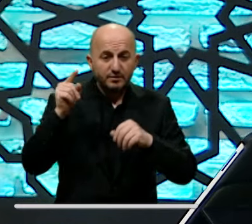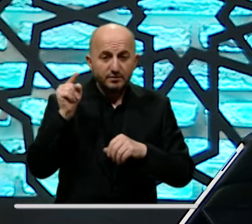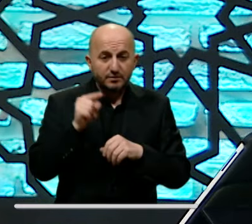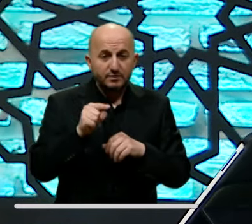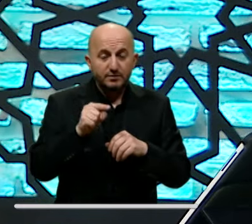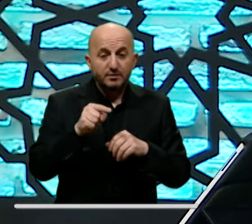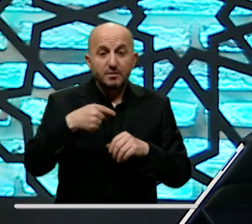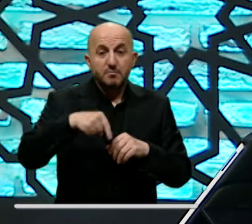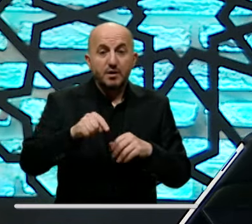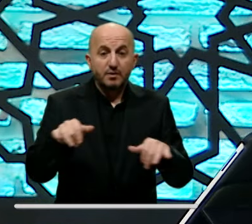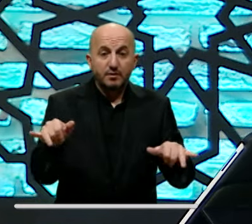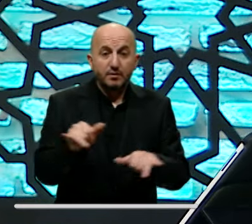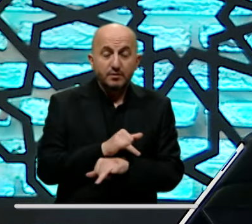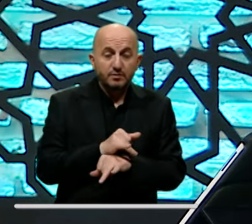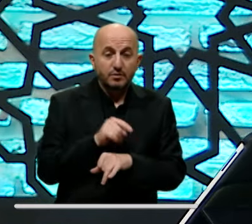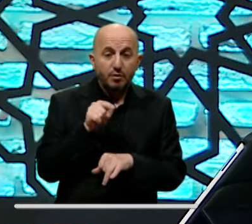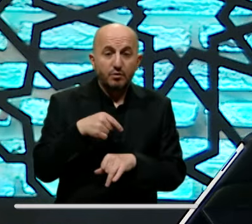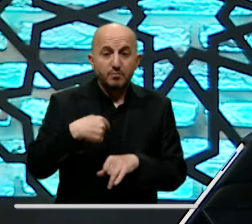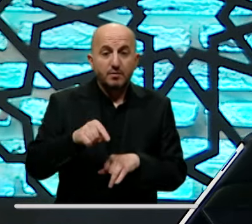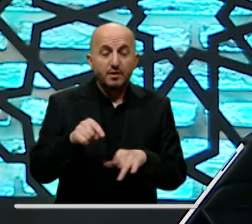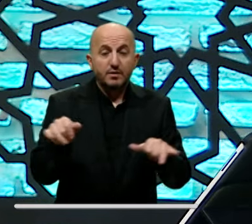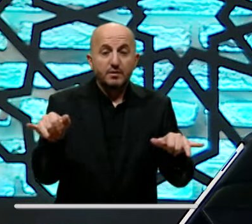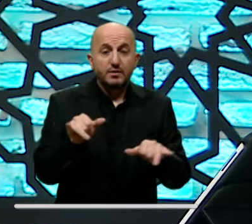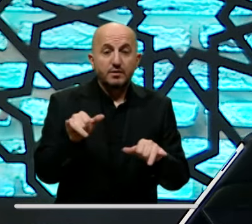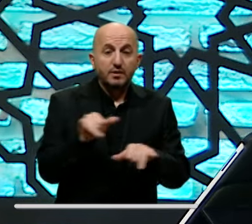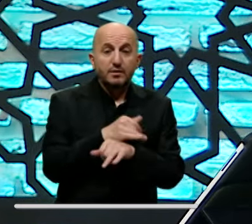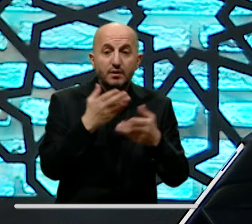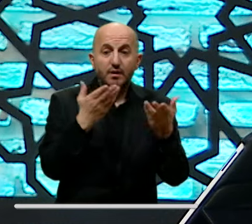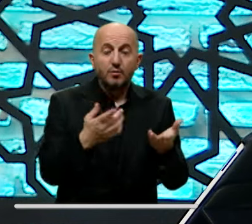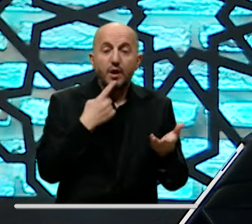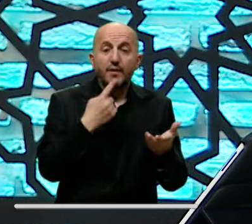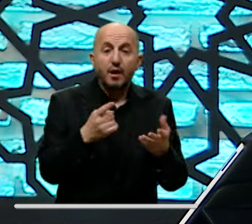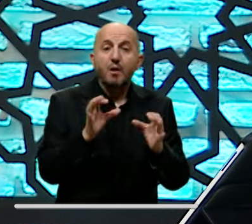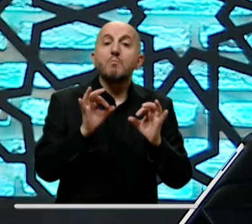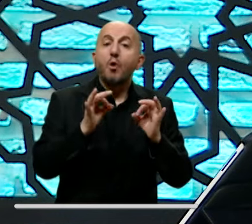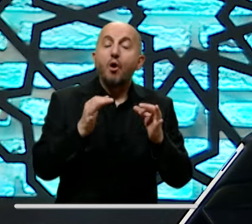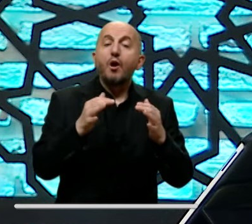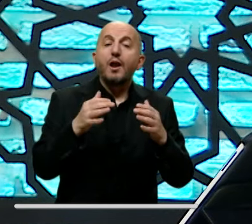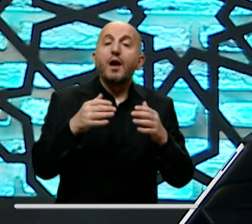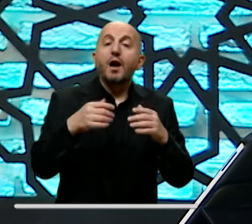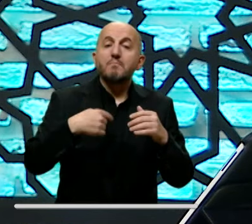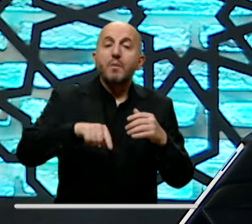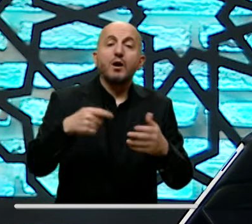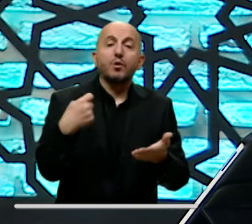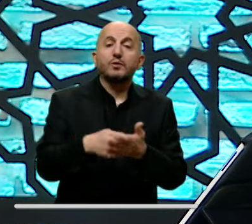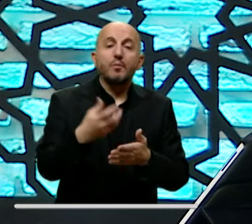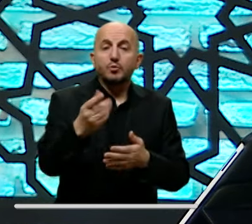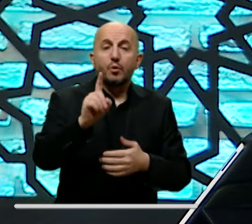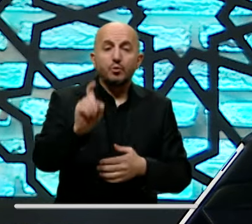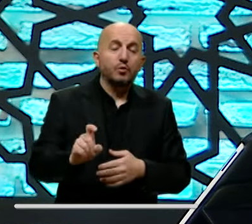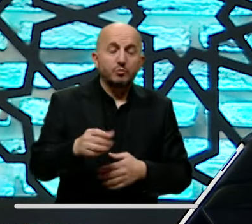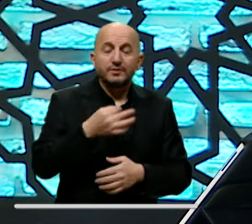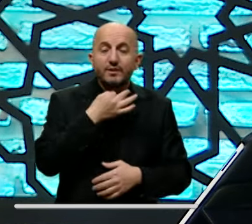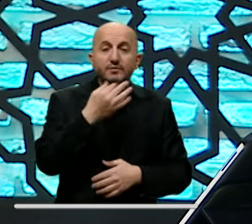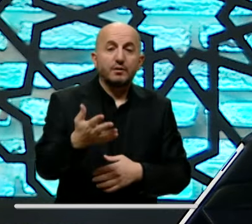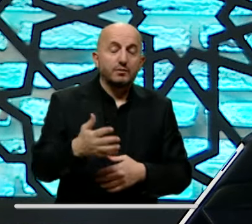Mehir karşılıyor onu yerine kabul et diyor Bu şekilde Mehir ödenmiş olur mu Peki efendim soralım Biz teşekkür